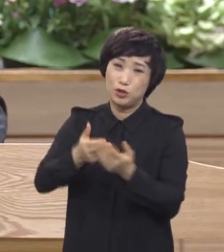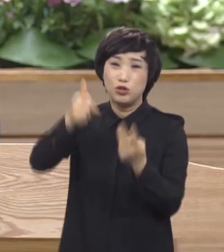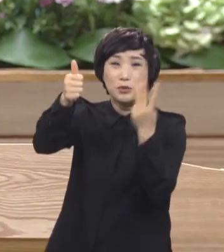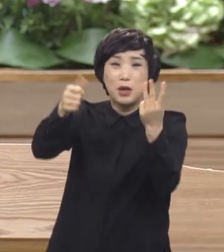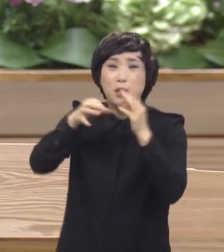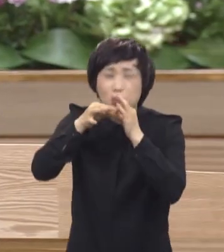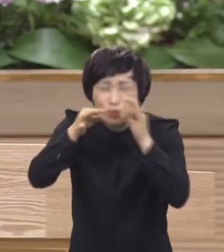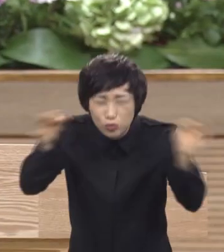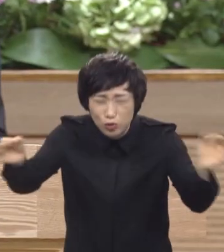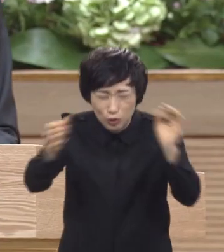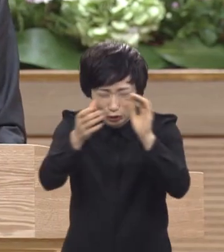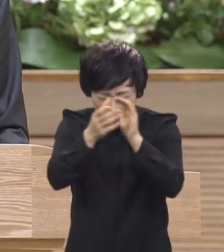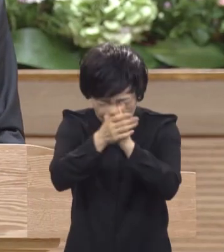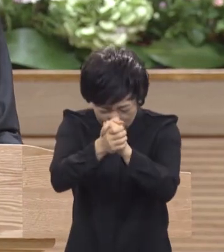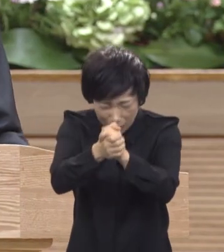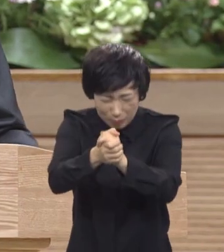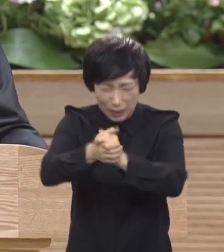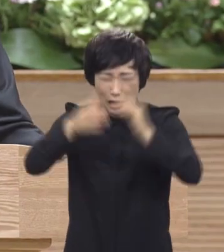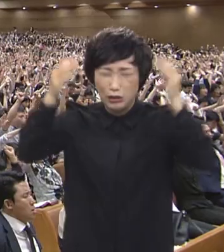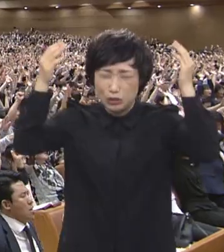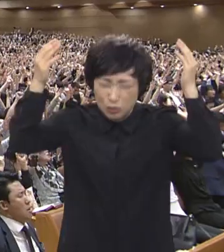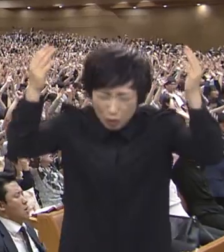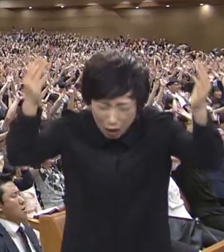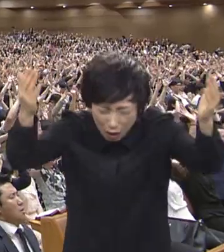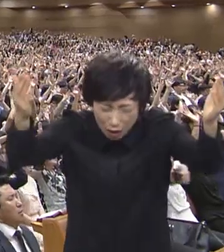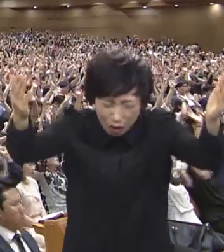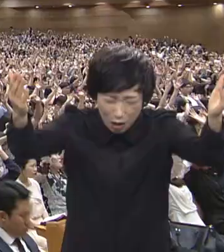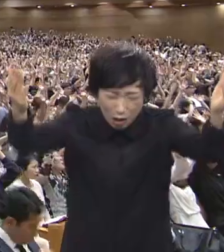3창하고 기도하겠습니다 주여